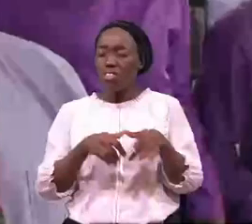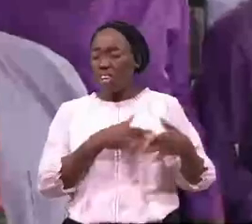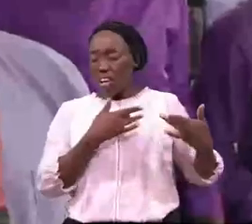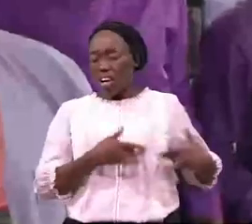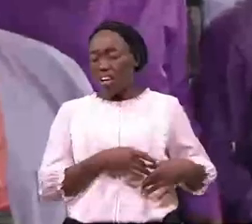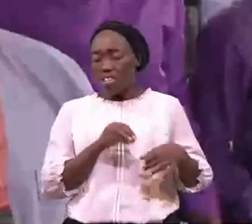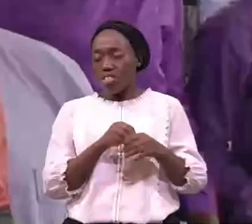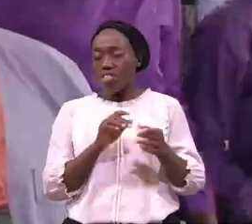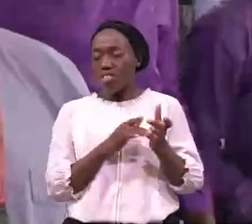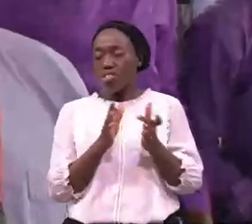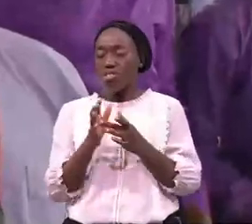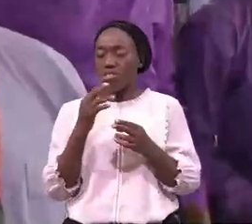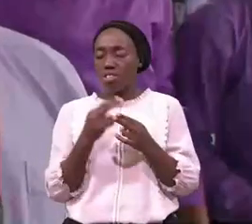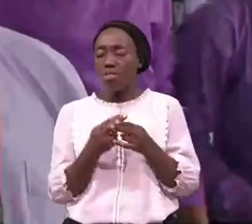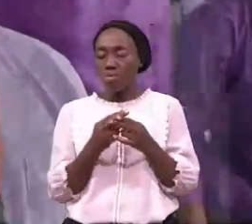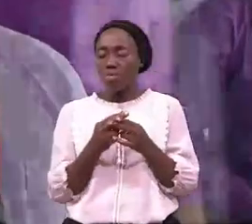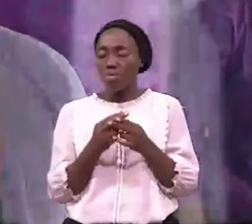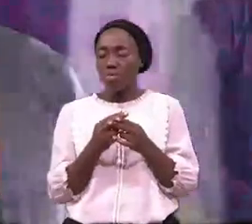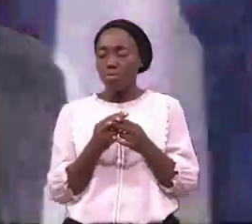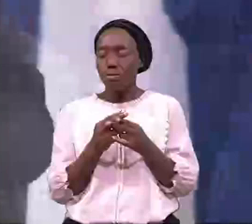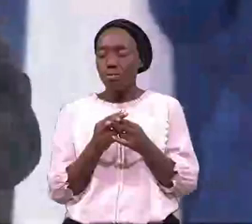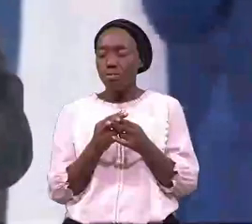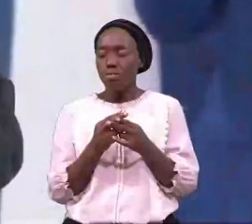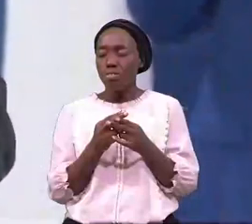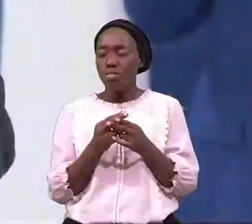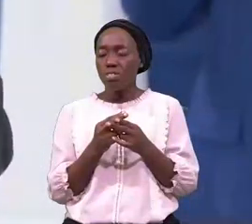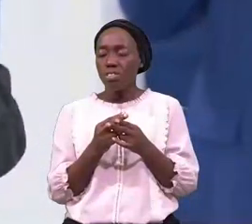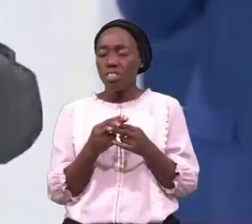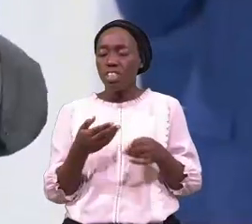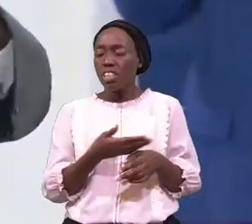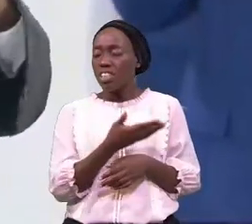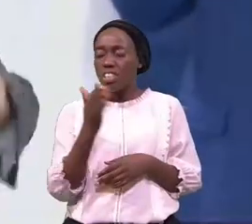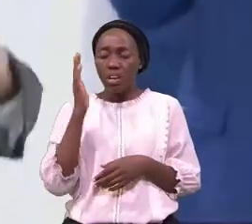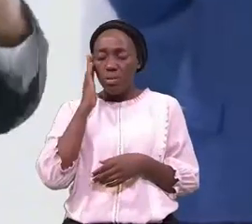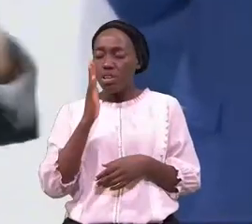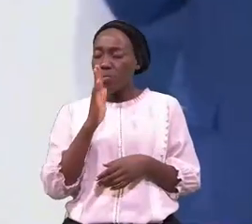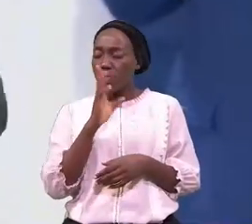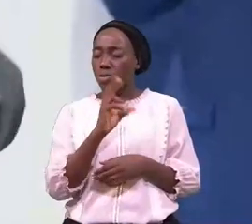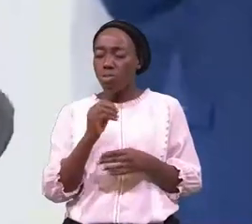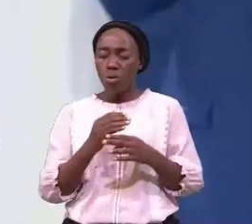Nous demandons qu'en ce moment, tu parles à chaque cœur au nom de Jésus.